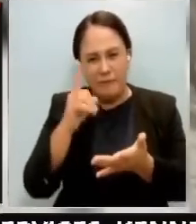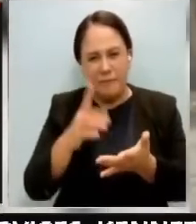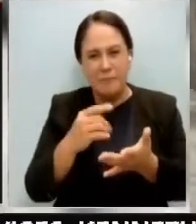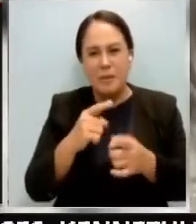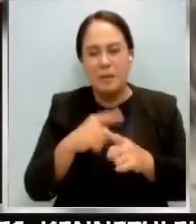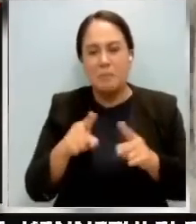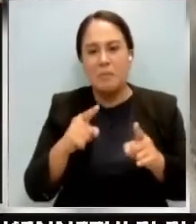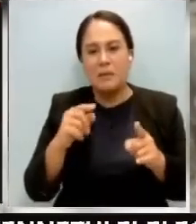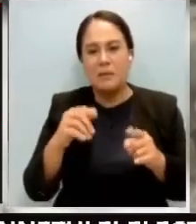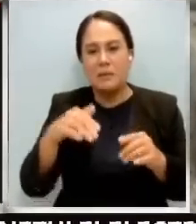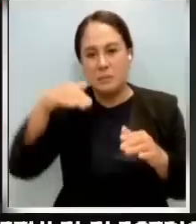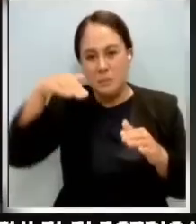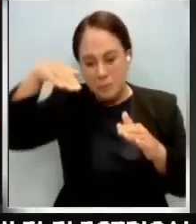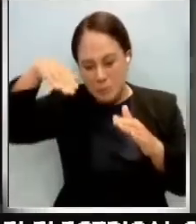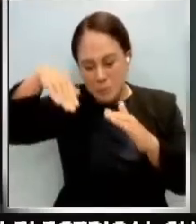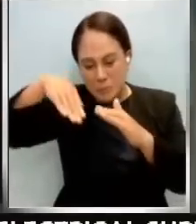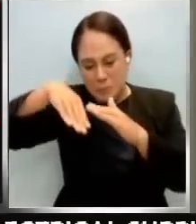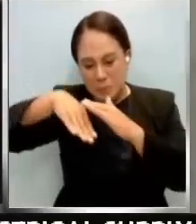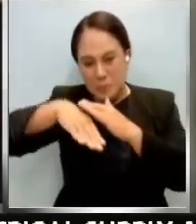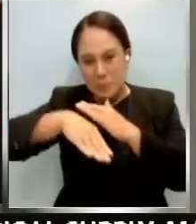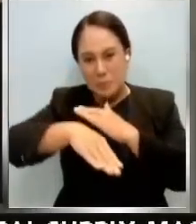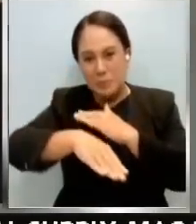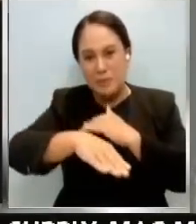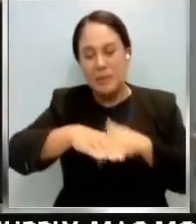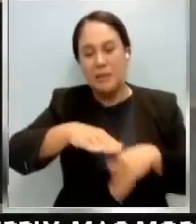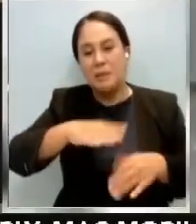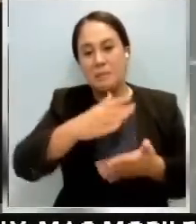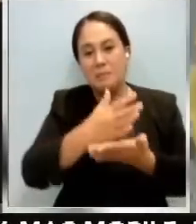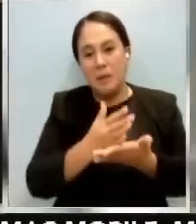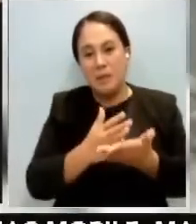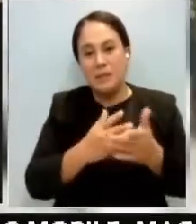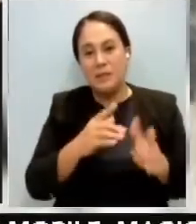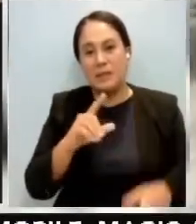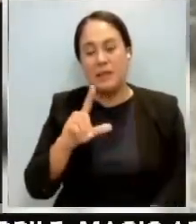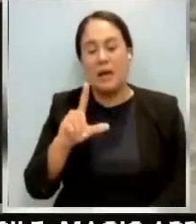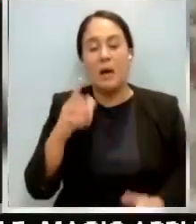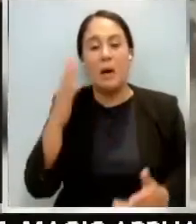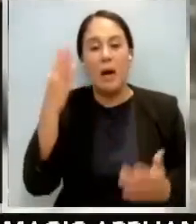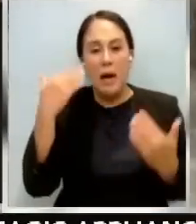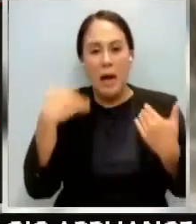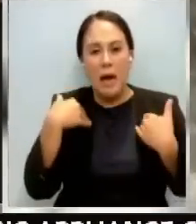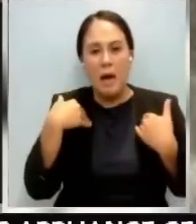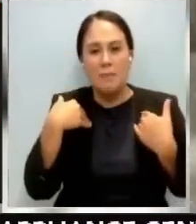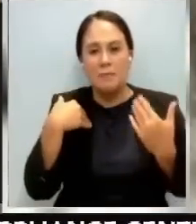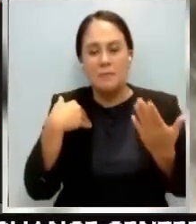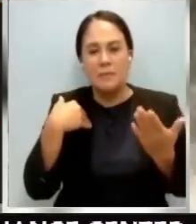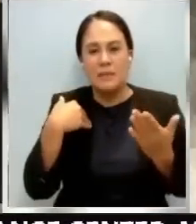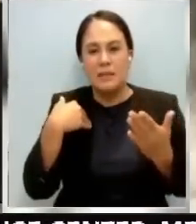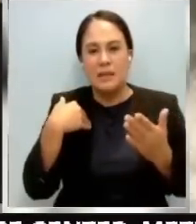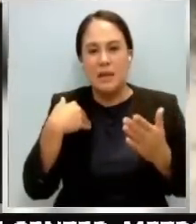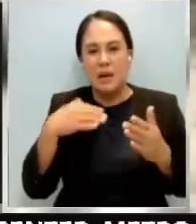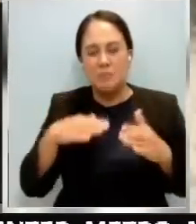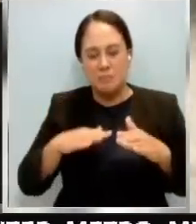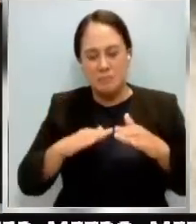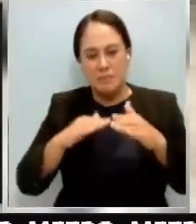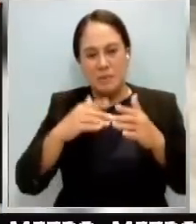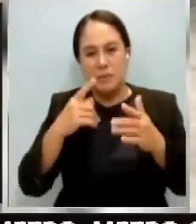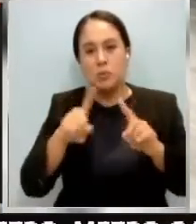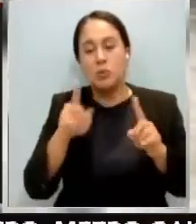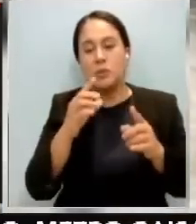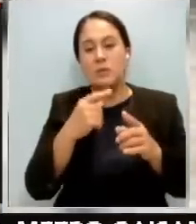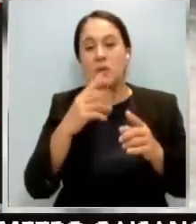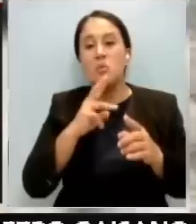niya, yung pinakababang portion ng Lagos Nilad, meron siyang sampit. Parang chamber, dito naiipon yung mga tubig,